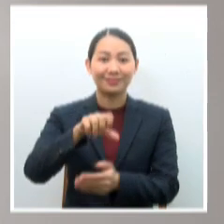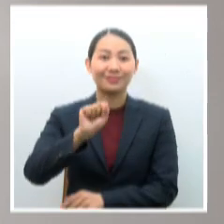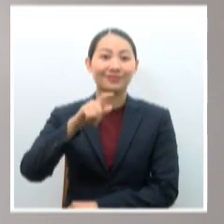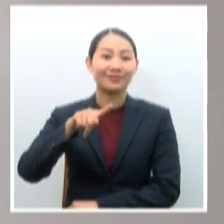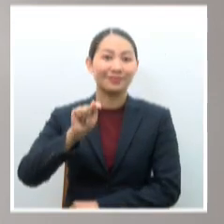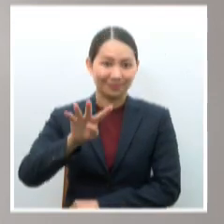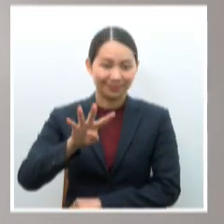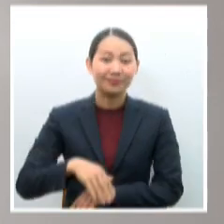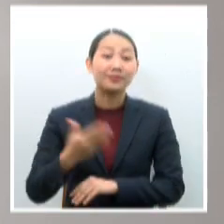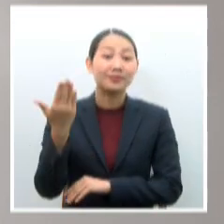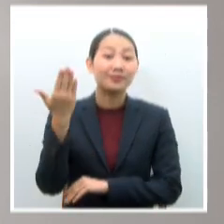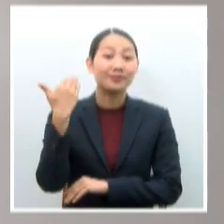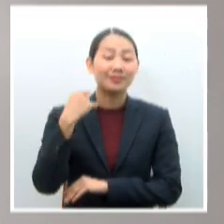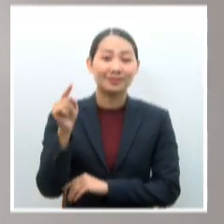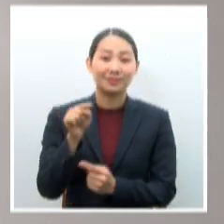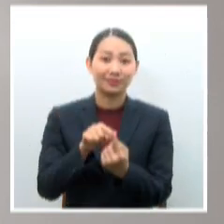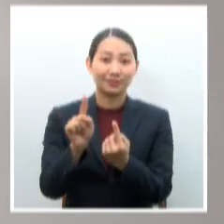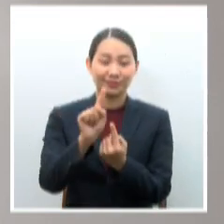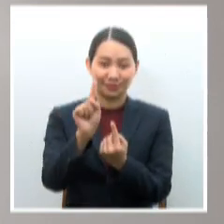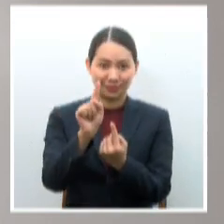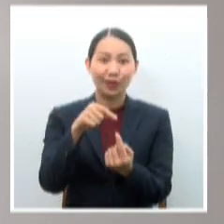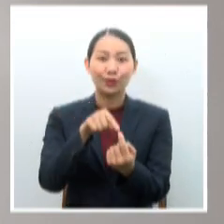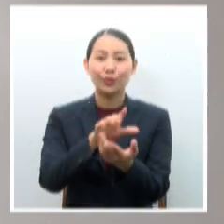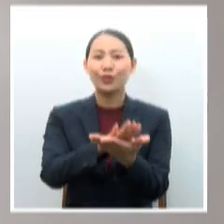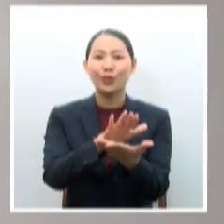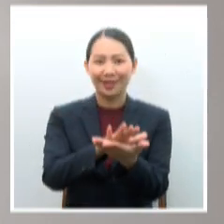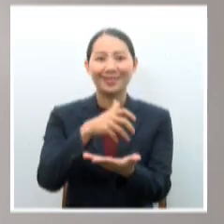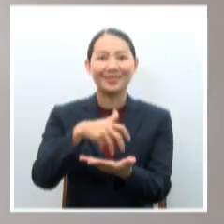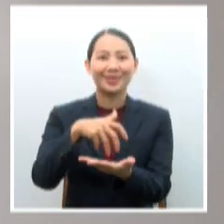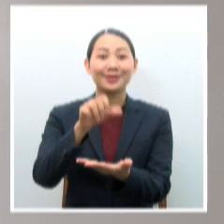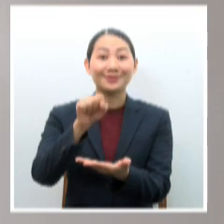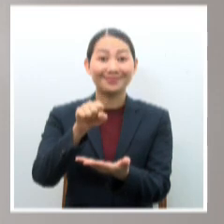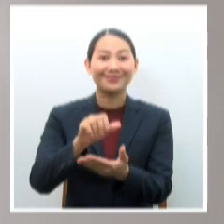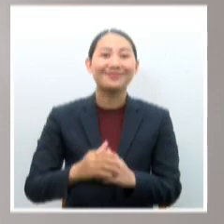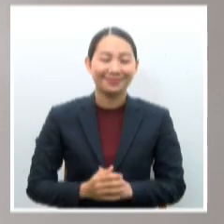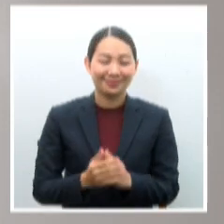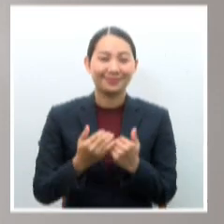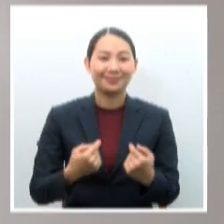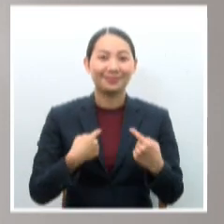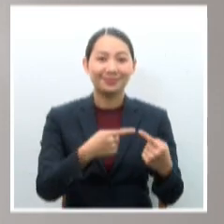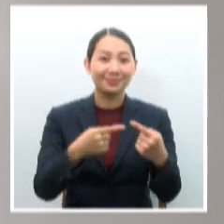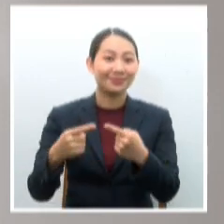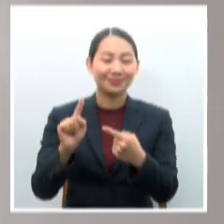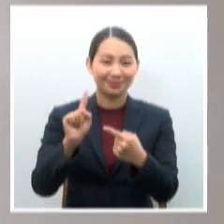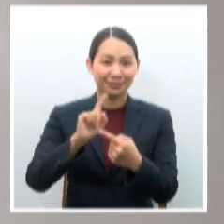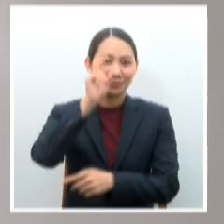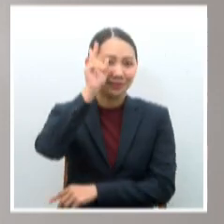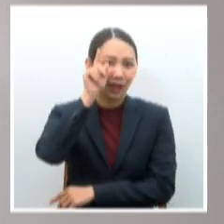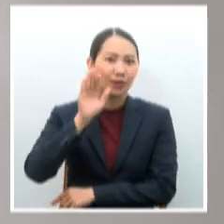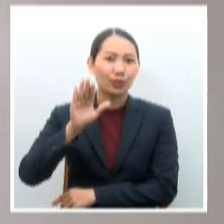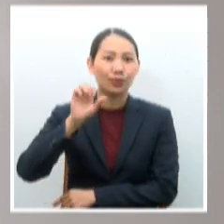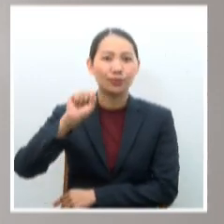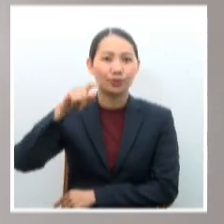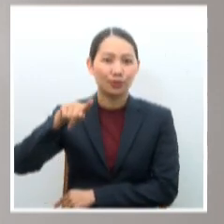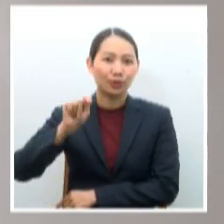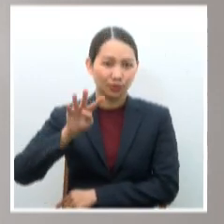ะคะนั่นคือช่วงเรื่องเล่าข่าวโรงเรียนค่ะมาจนถึงช่วงเวลานี้นะคะกับเรื่องเล่าข่าวสปทซึ่งเราจะมีข่าวสาร